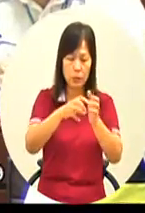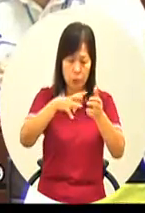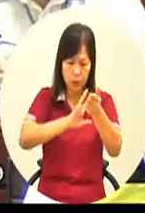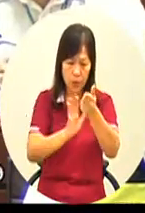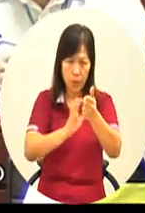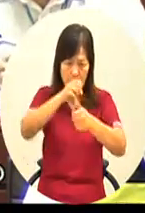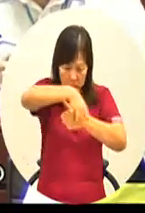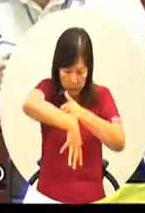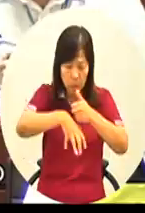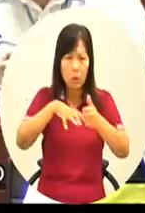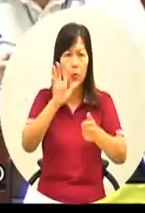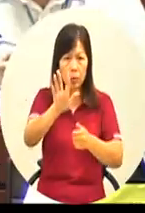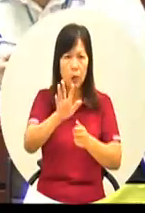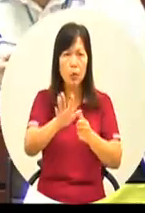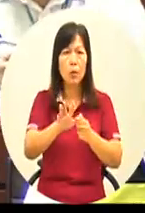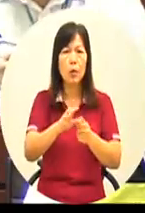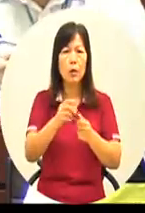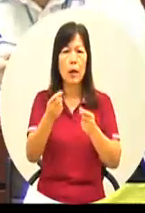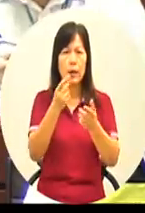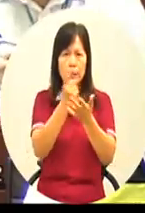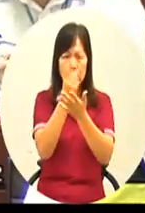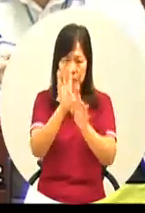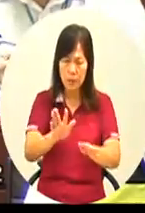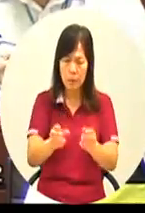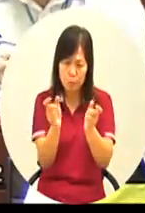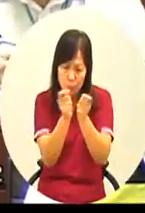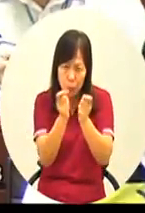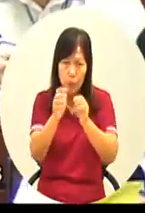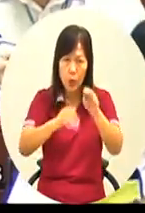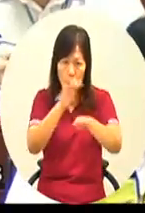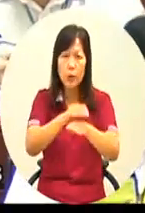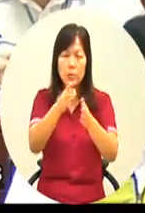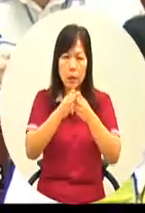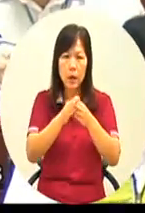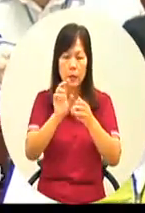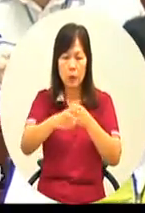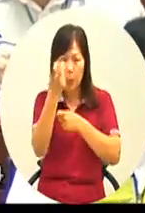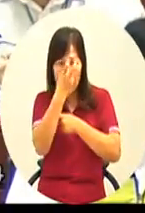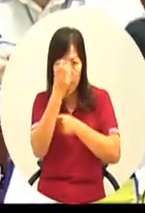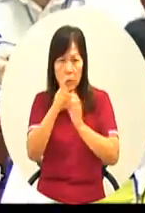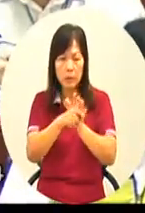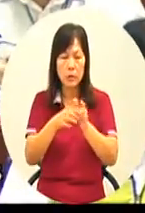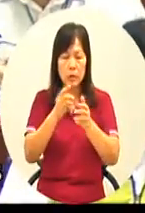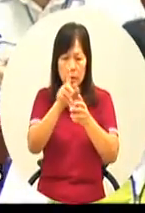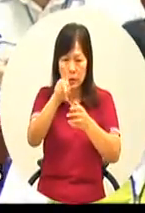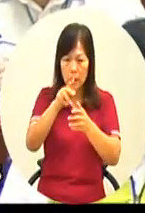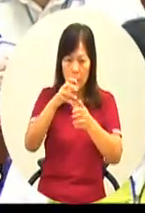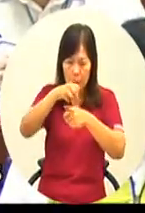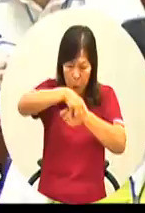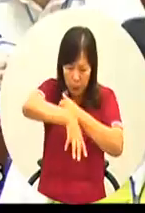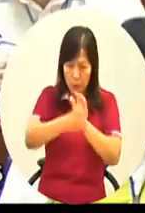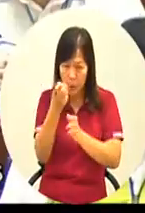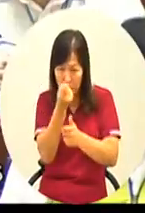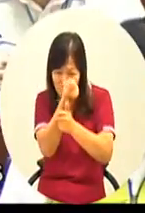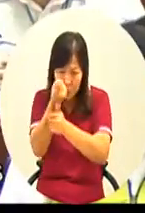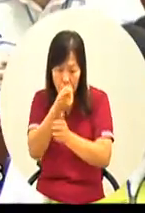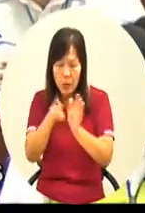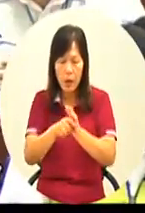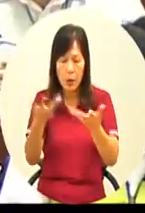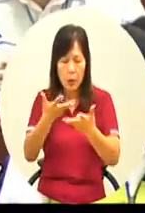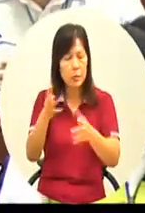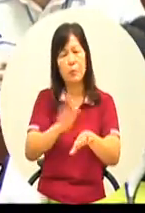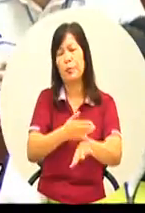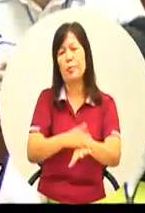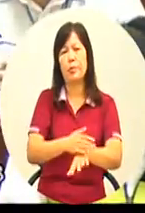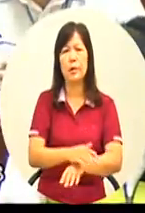啊目前最近阮会特别改完成啊，啊到时这个管理上，阮会透过系统的监控吼，啊未有啥物问题出现啦